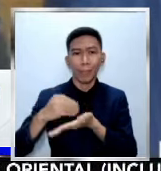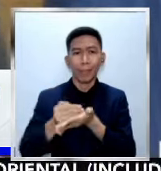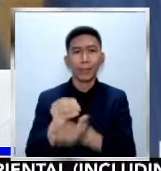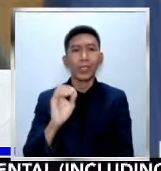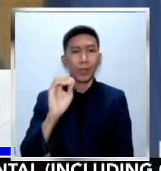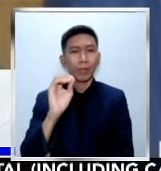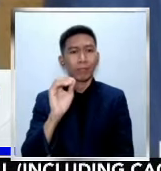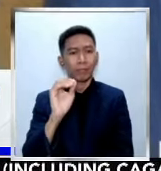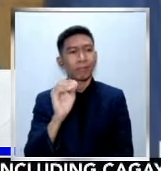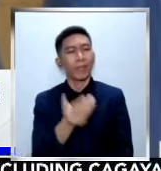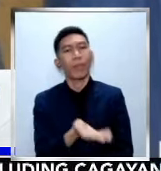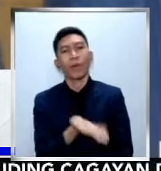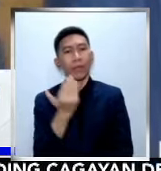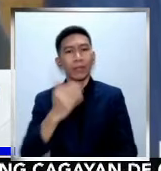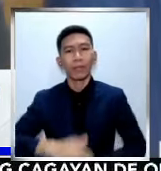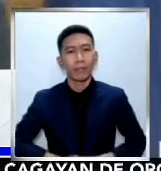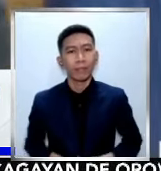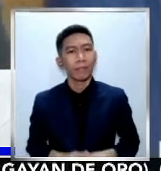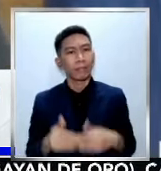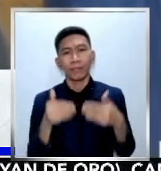Gawin mo daw.